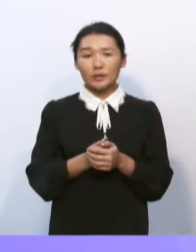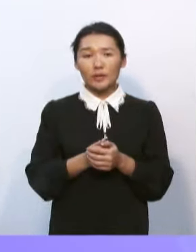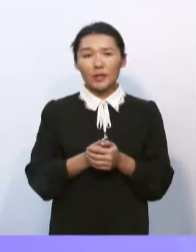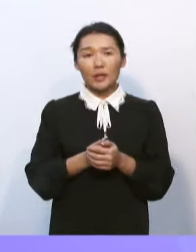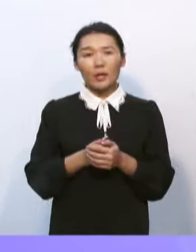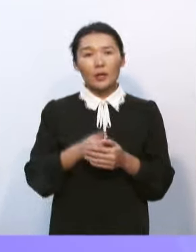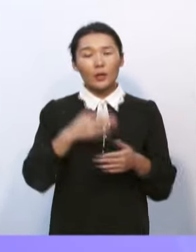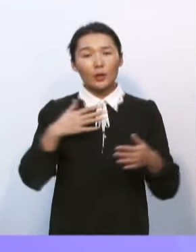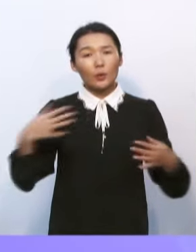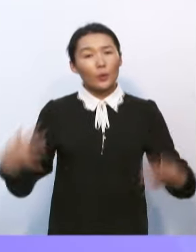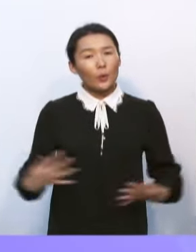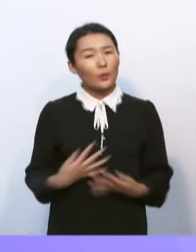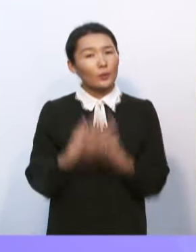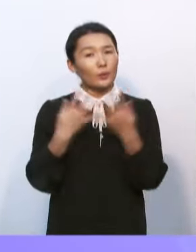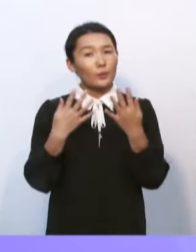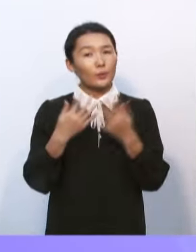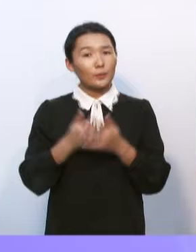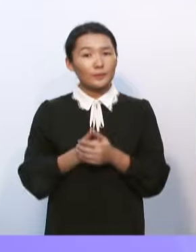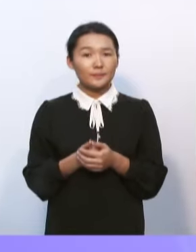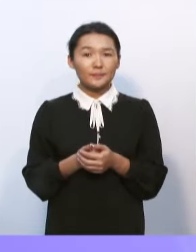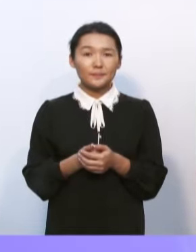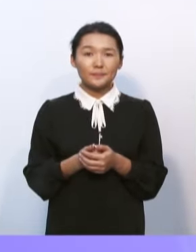көңүлдүү,